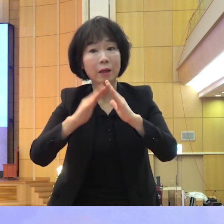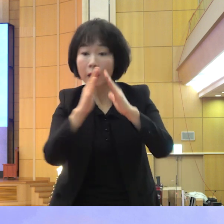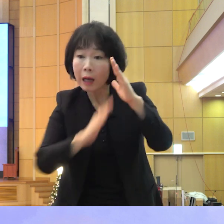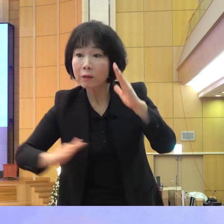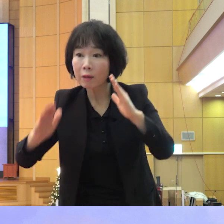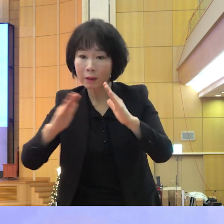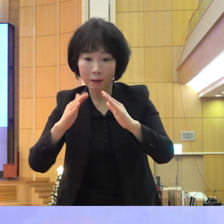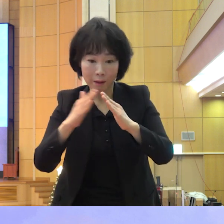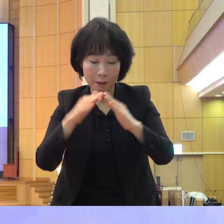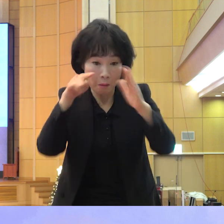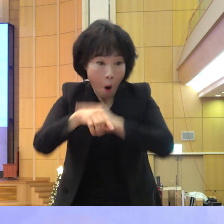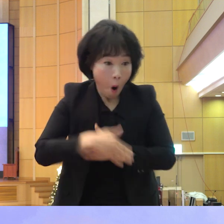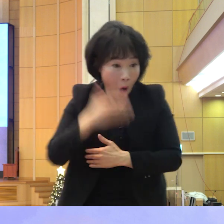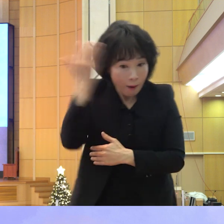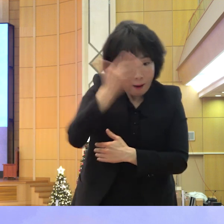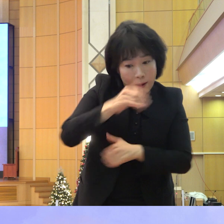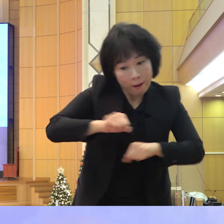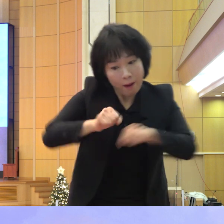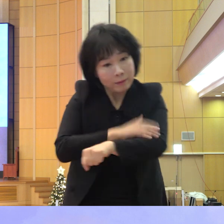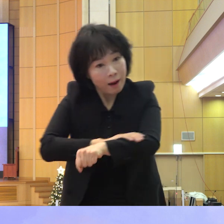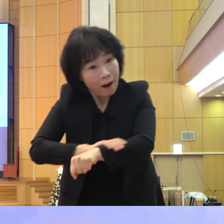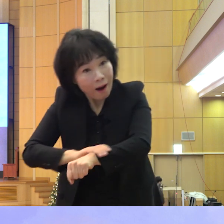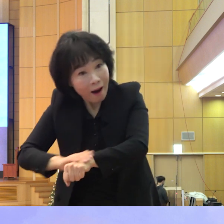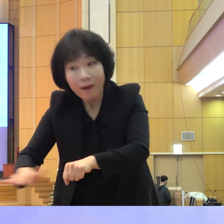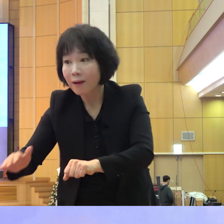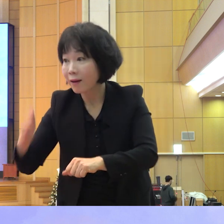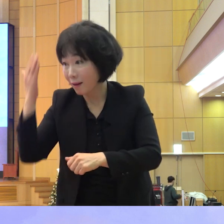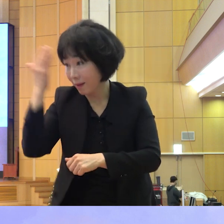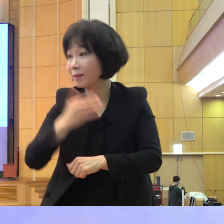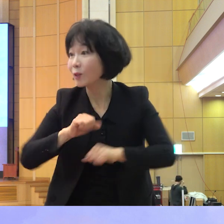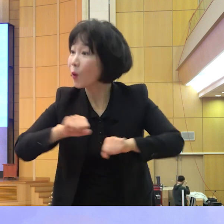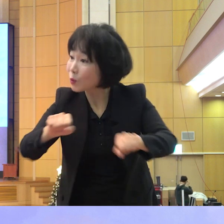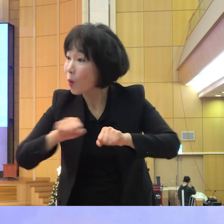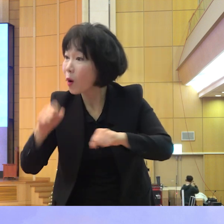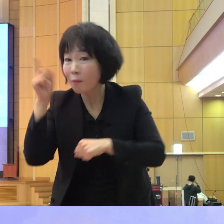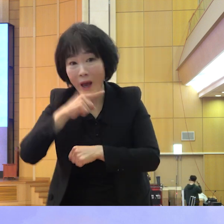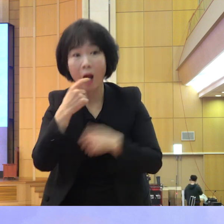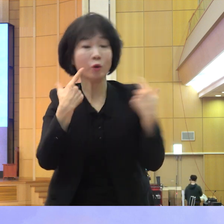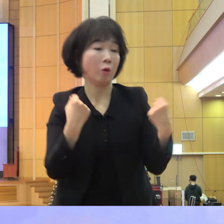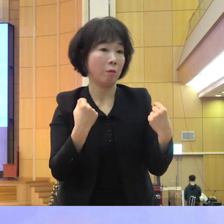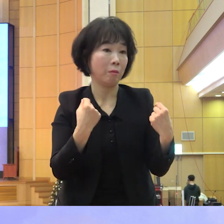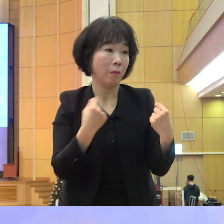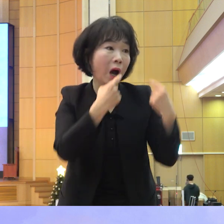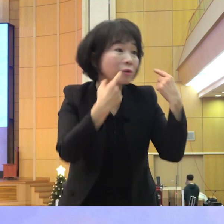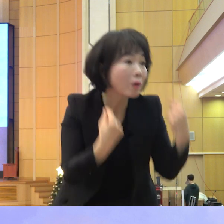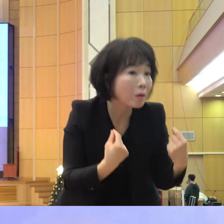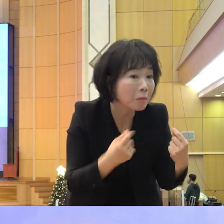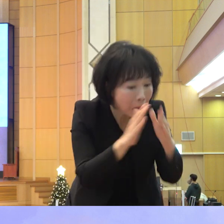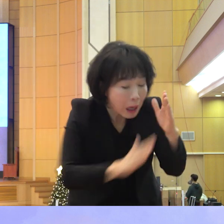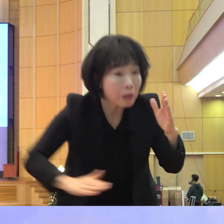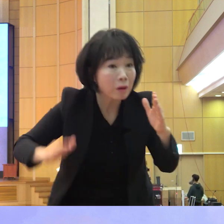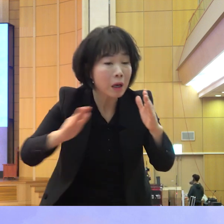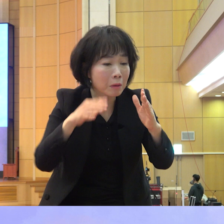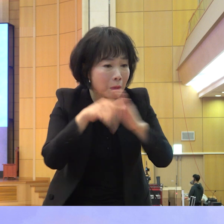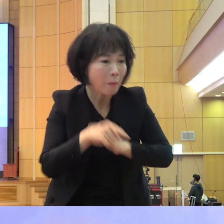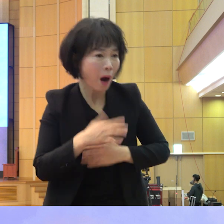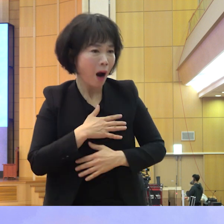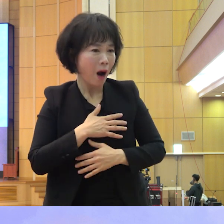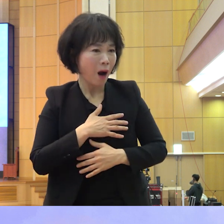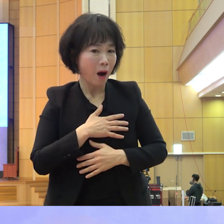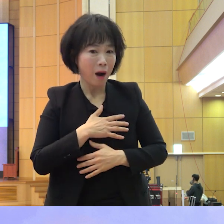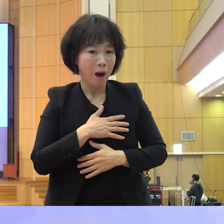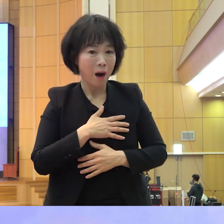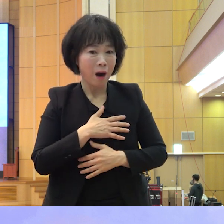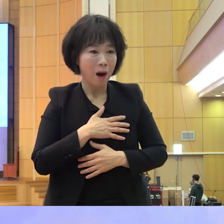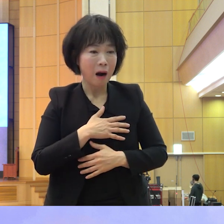그냥 여러분 사용하지 않고 새 집을 지어놓고 빈 집으로 아무 사람이 안 살아도